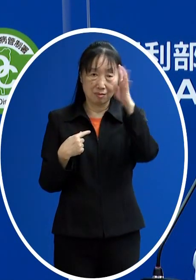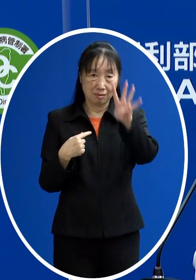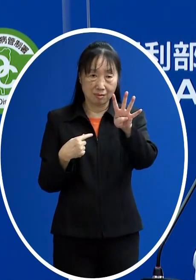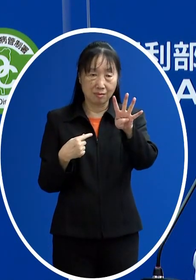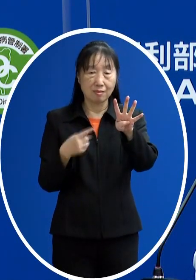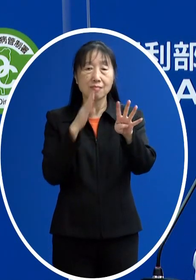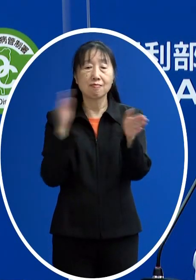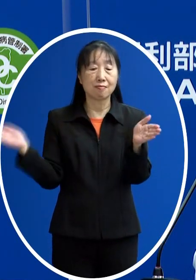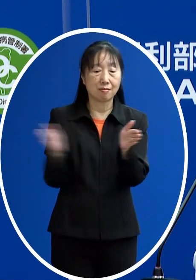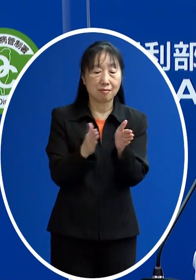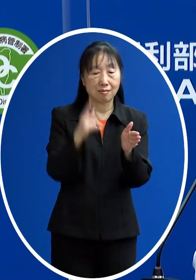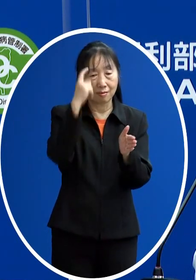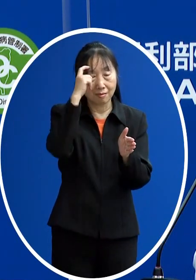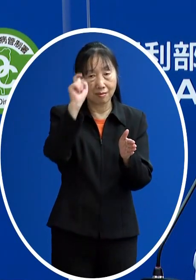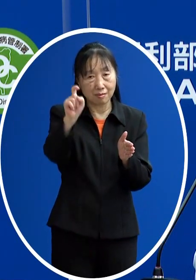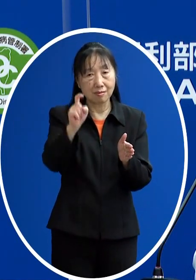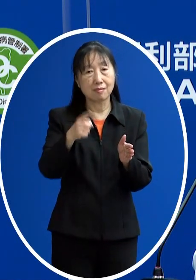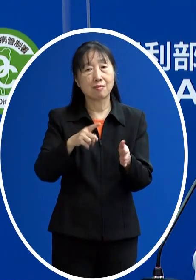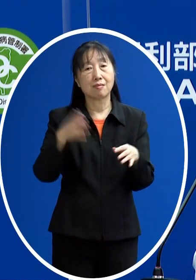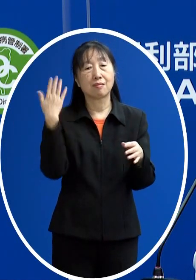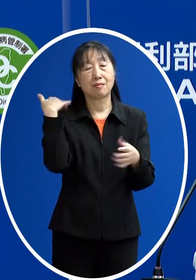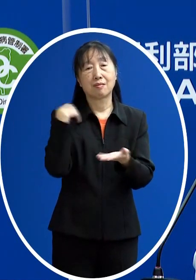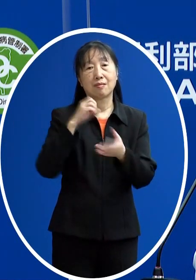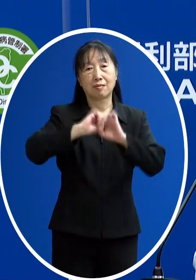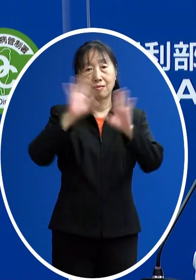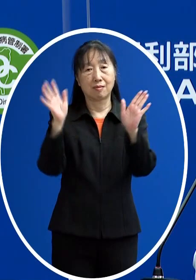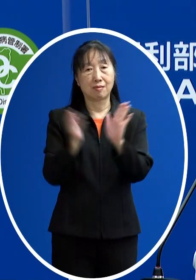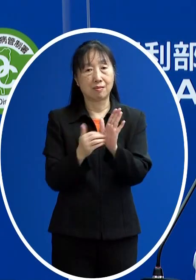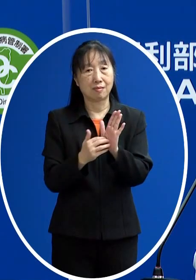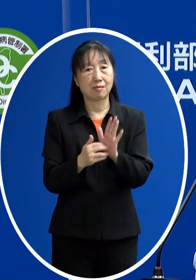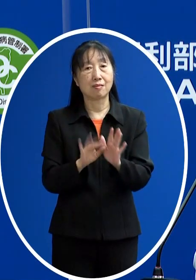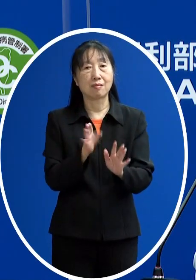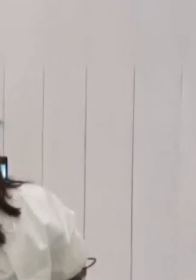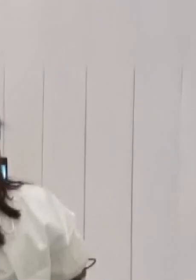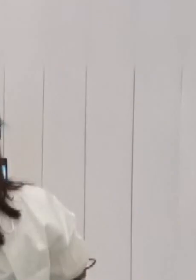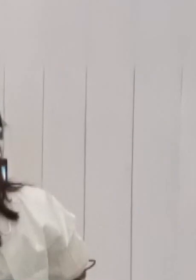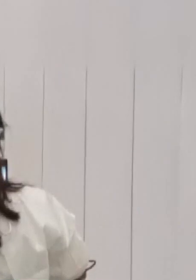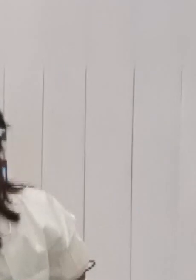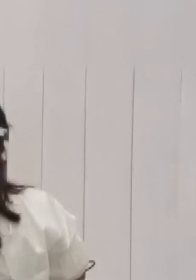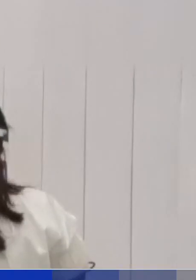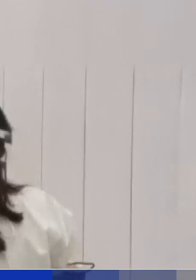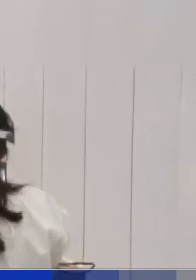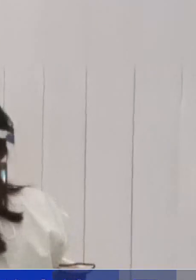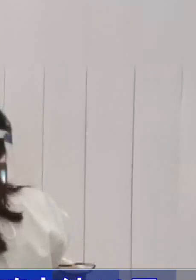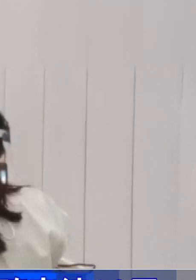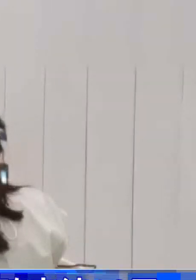到10天，这我们已经宣布过了，只是实施制还没定而已。 边境